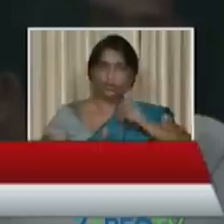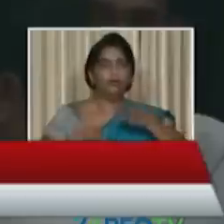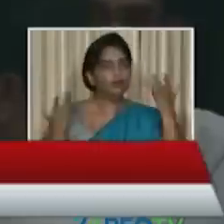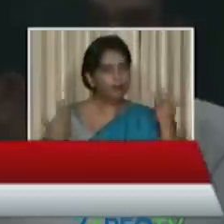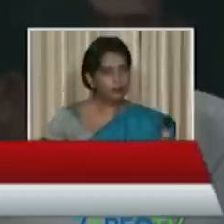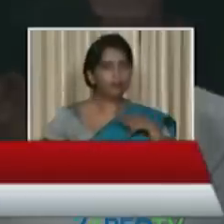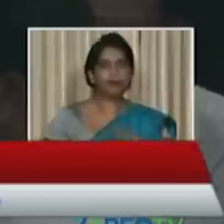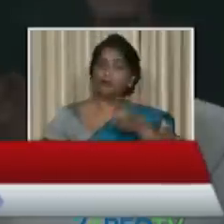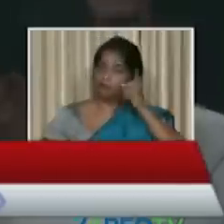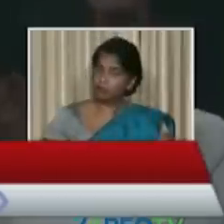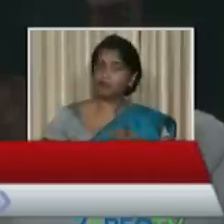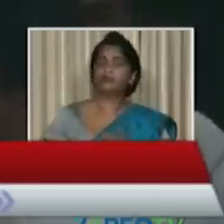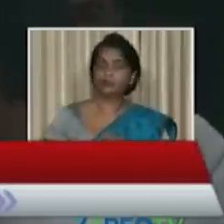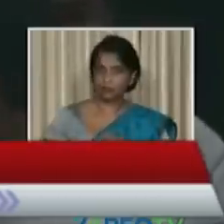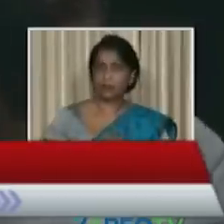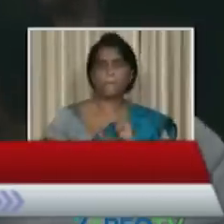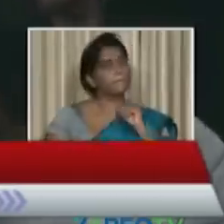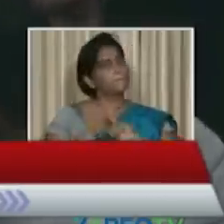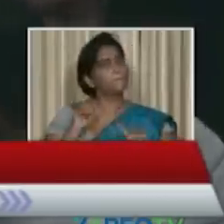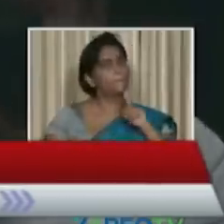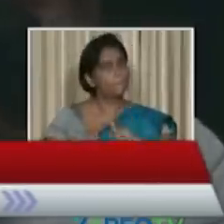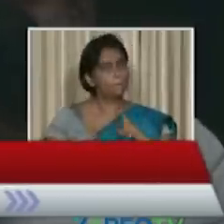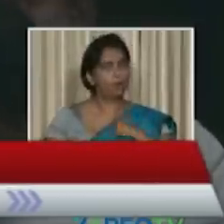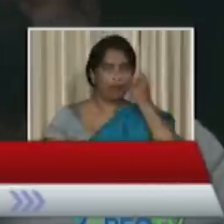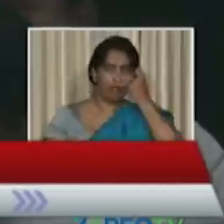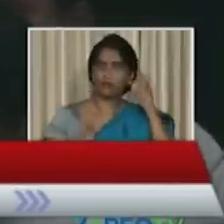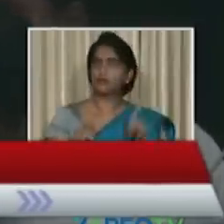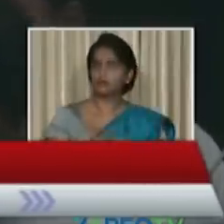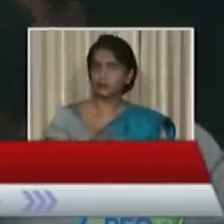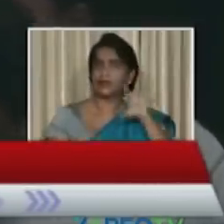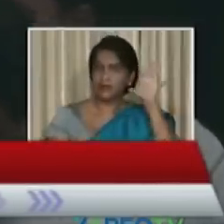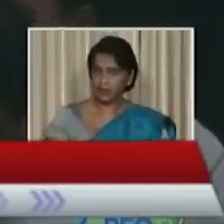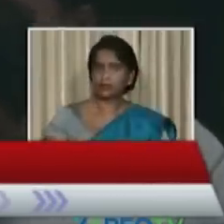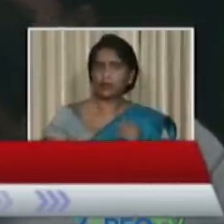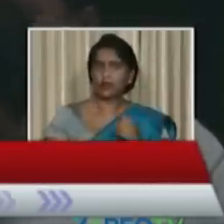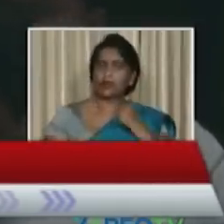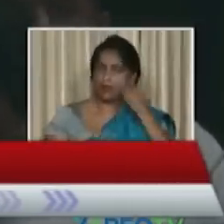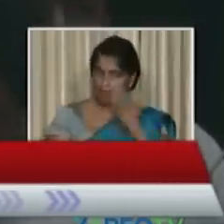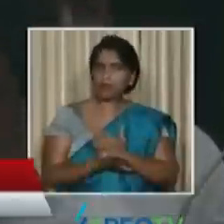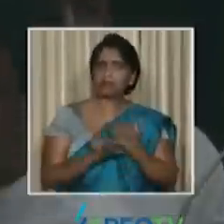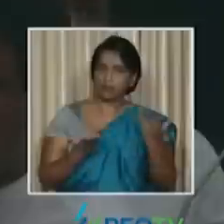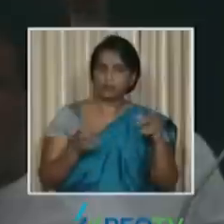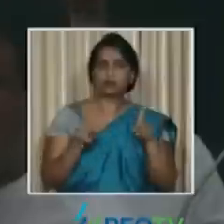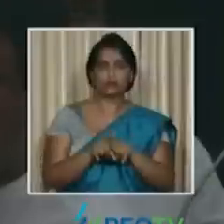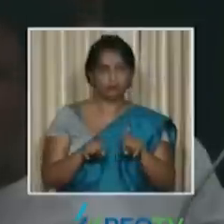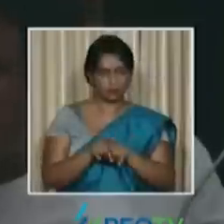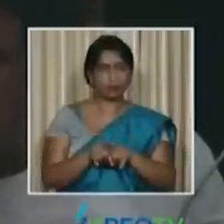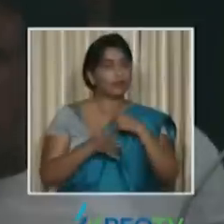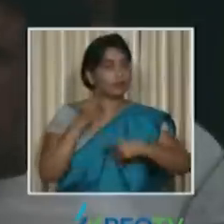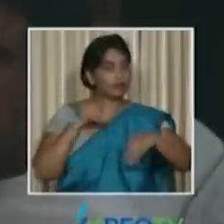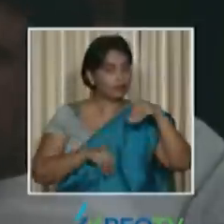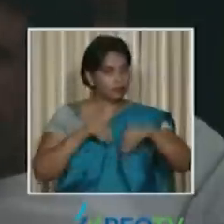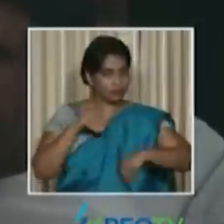ඉවරයි එතකොට අනිවාර්යෙන් මේක පාර්ලිමේන්තුවේ යෝජනාවක් ඇදියට ගේන්න වෙනවා මේක අඩු කරලා නවත්තනවා අයිත කරු කතානාගම මැතිවරණය කල්